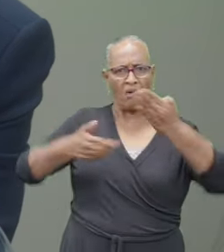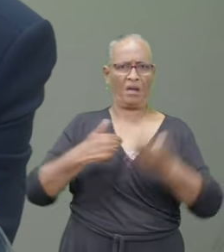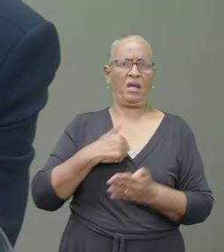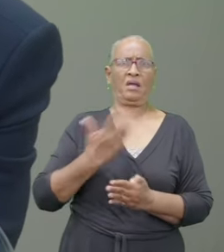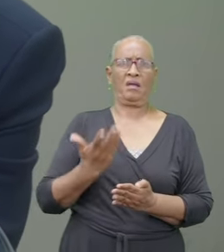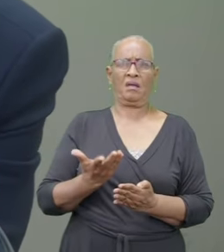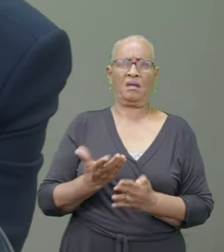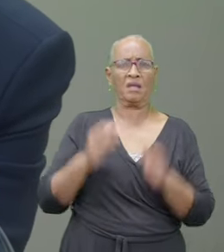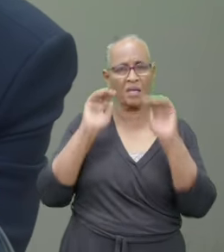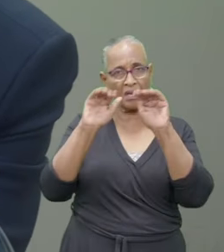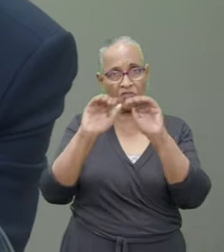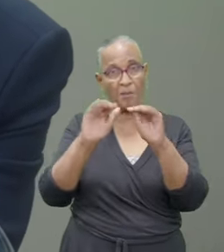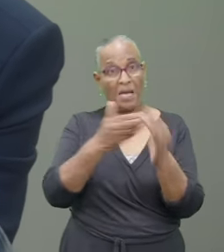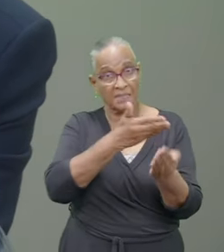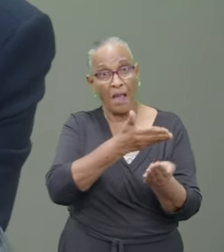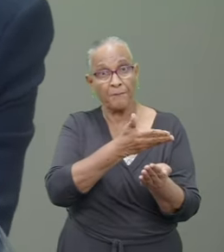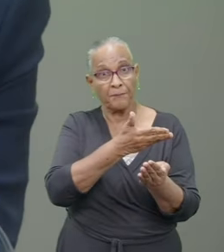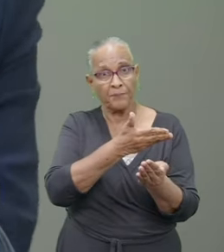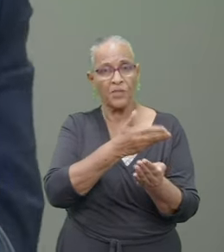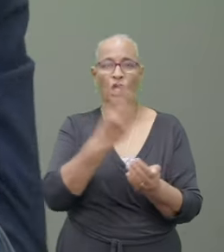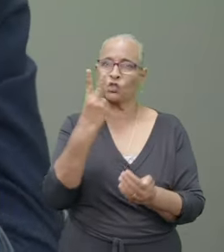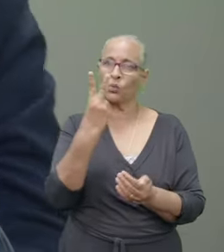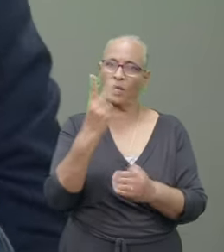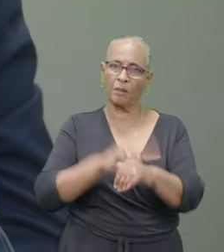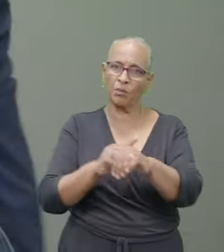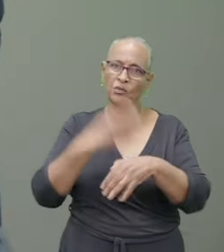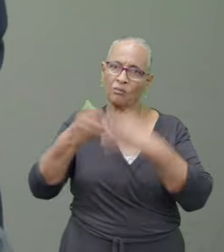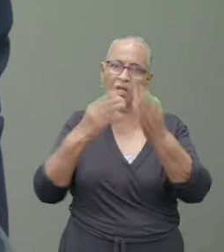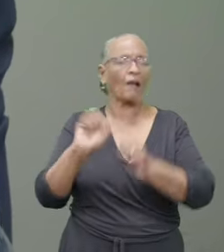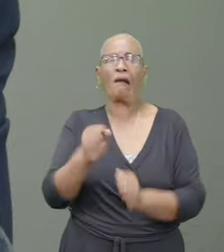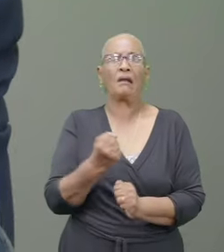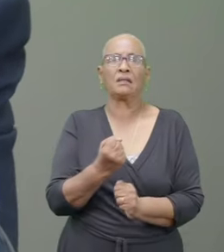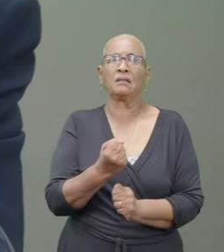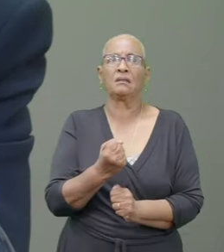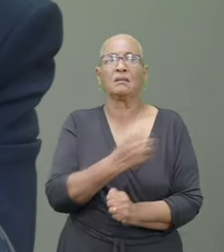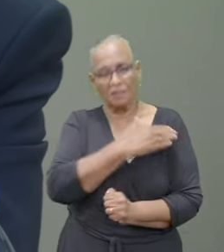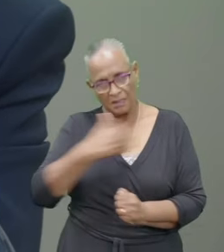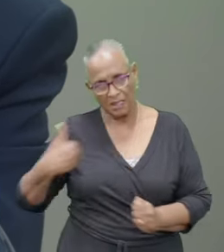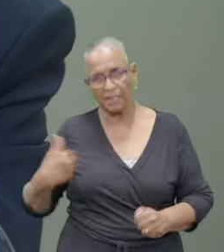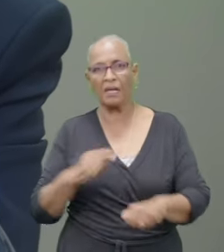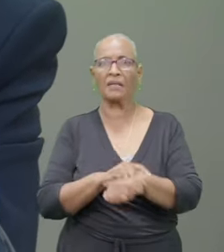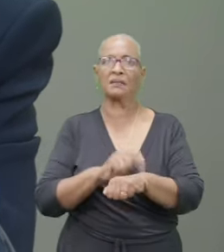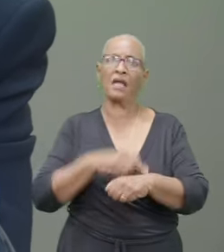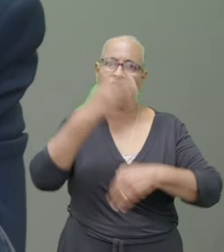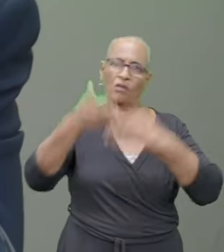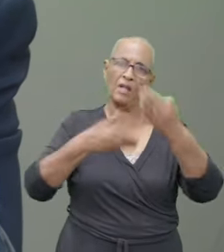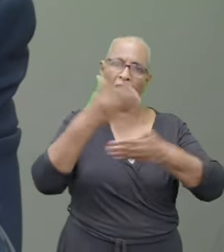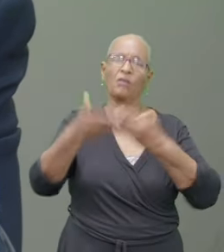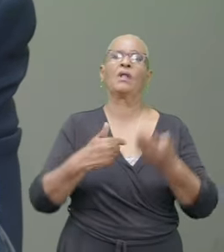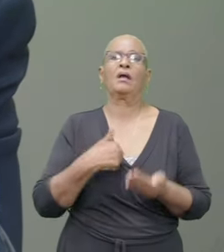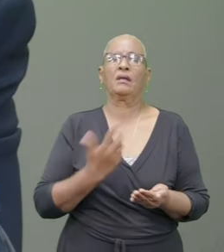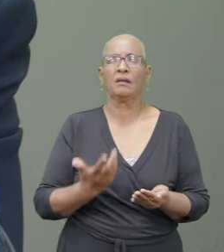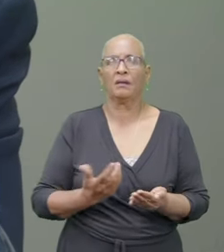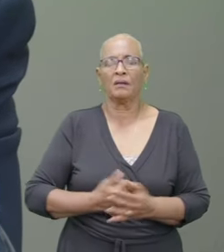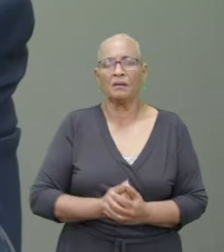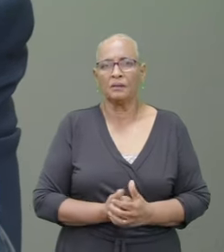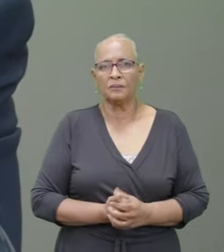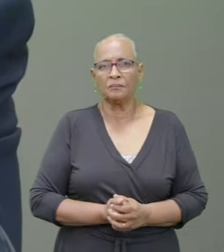moet informatie krijgen en dan kan ik het niet in 2 minuten vertellen. Dus ik heb mijn tijd genomen om het te vertellen.